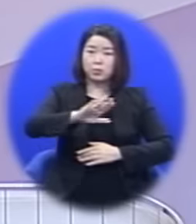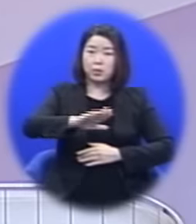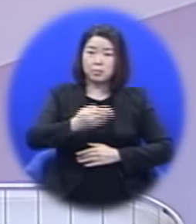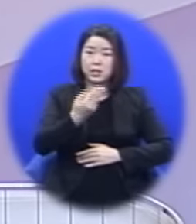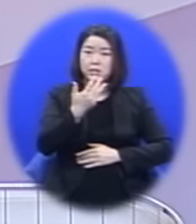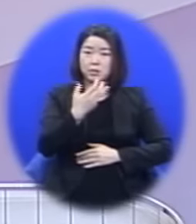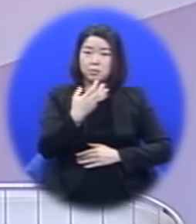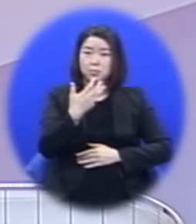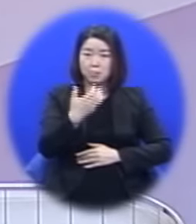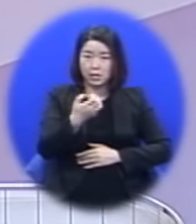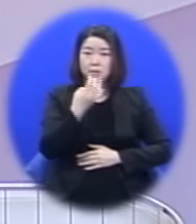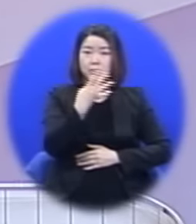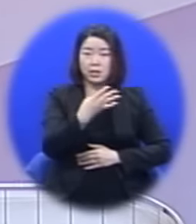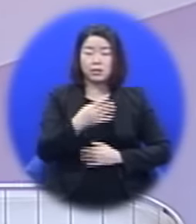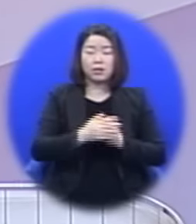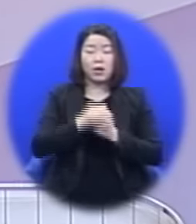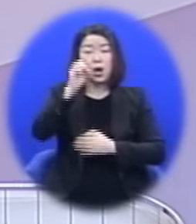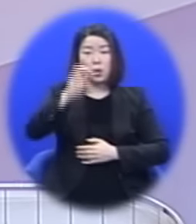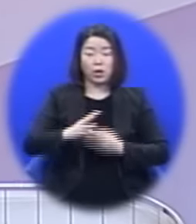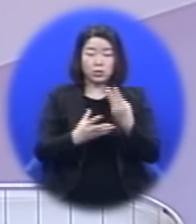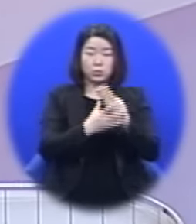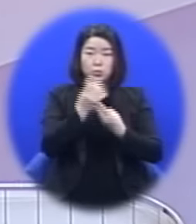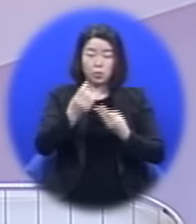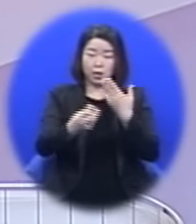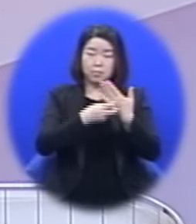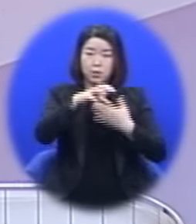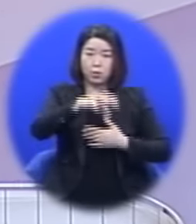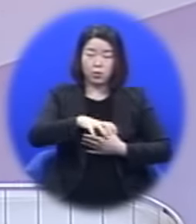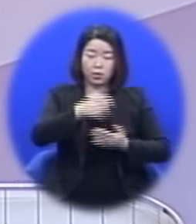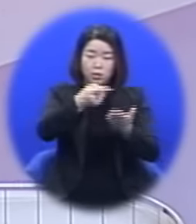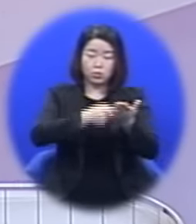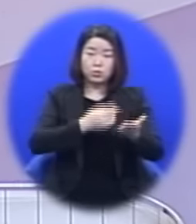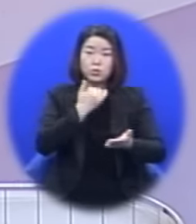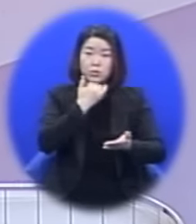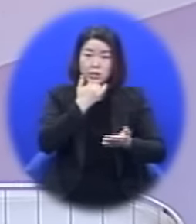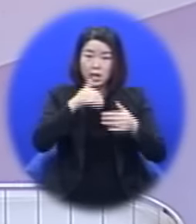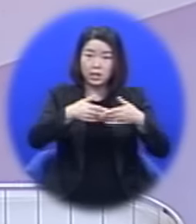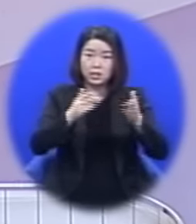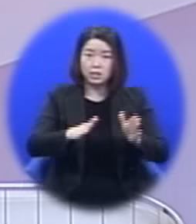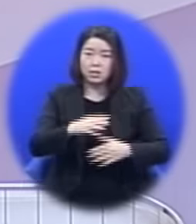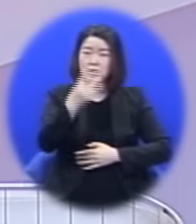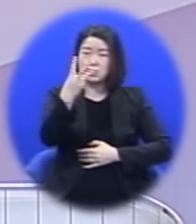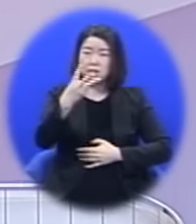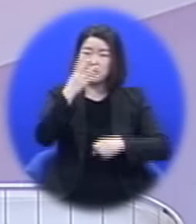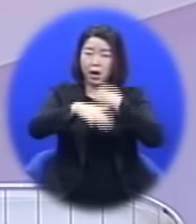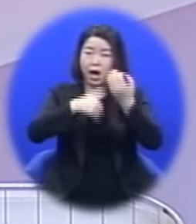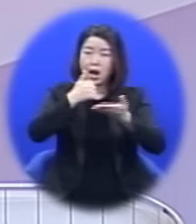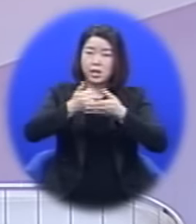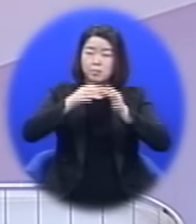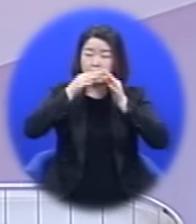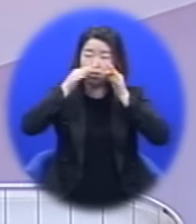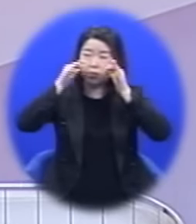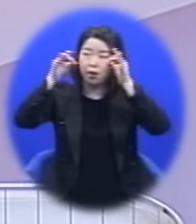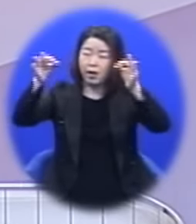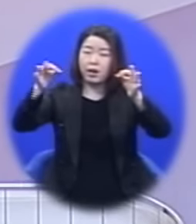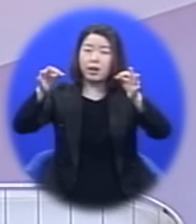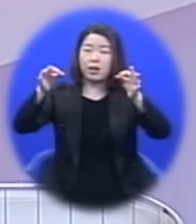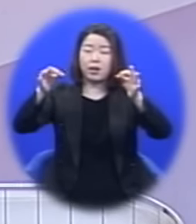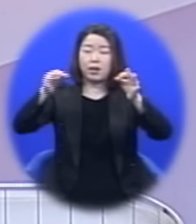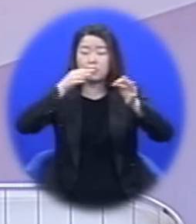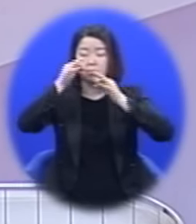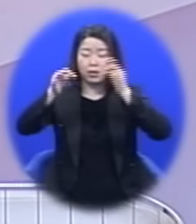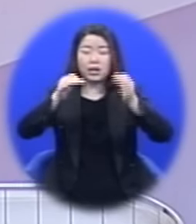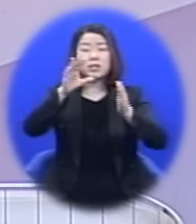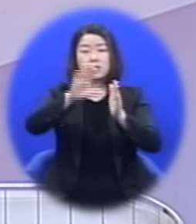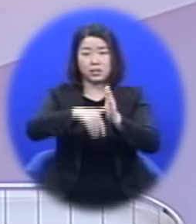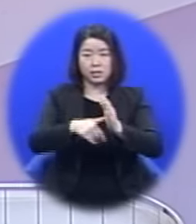그때 광주통합병원 수술 대기실에서 제가 하나님께 세 번 큰 소리로 하나님! 하고 부르짖었을